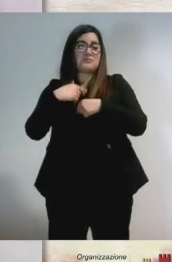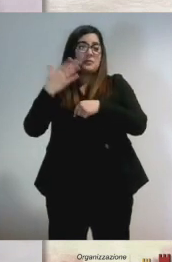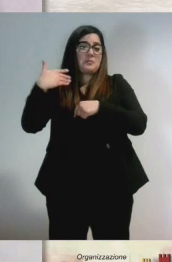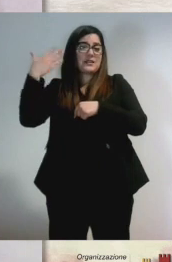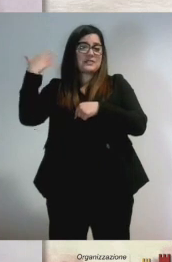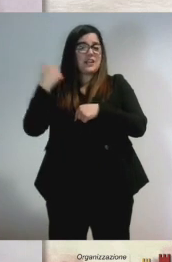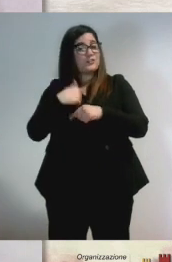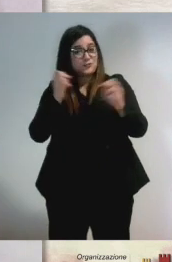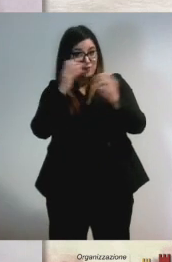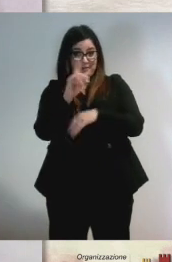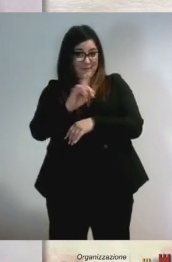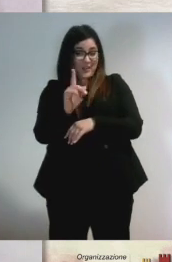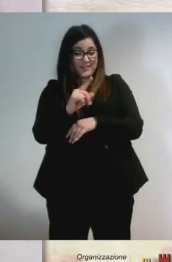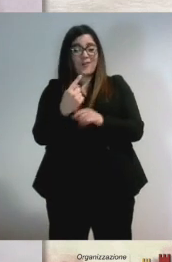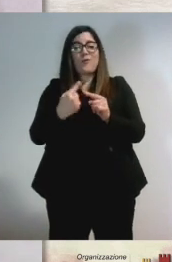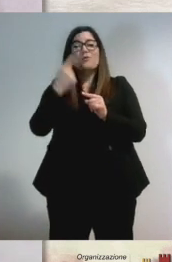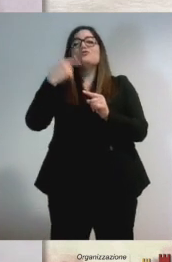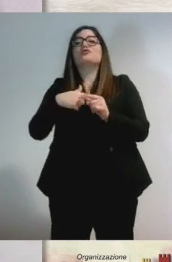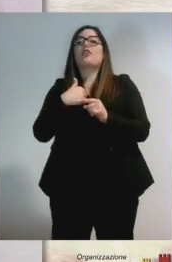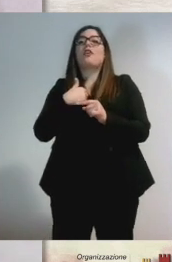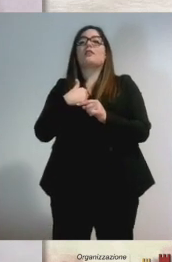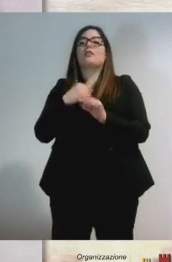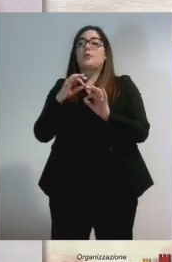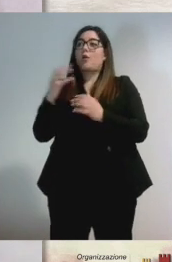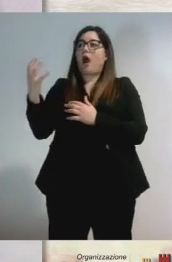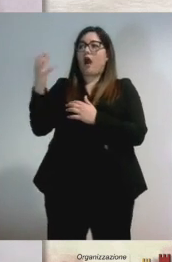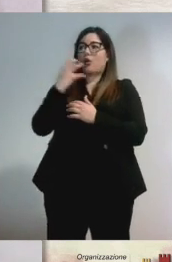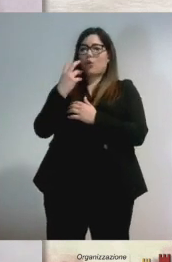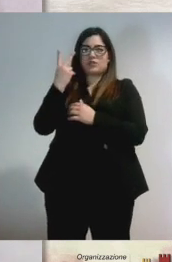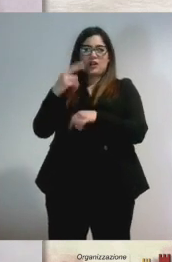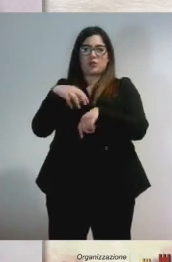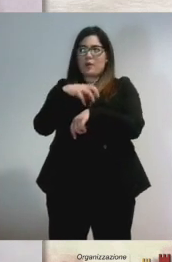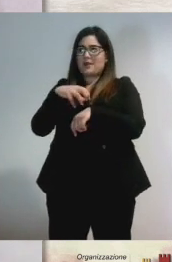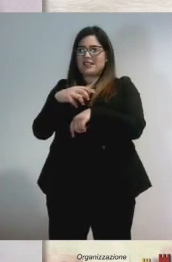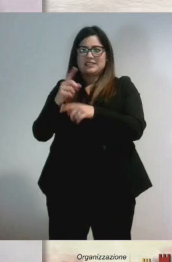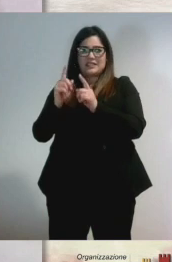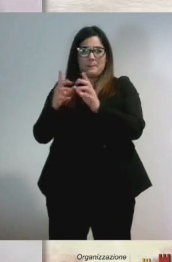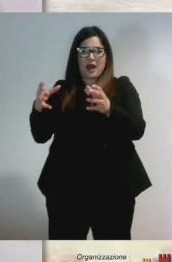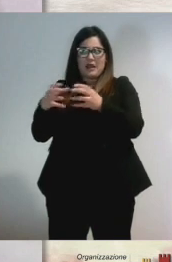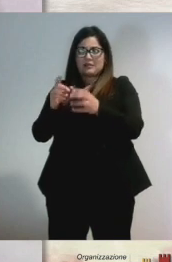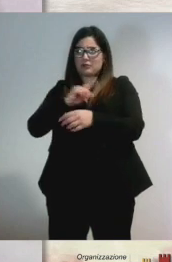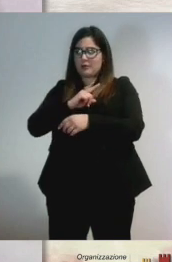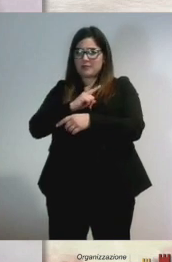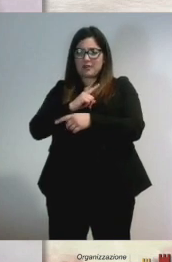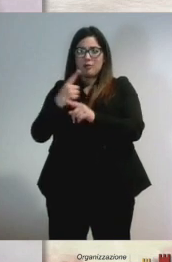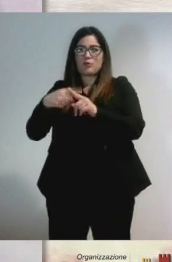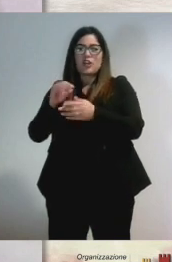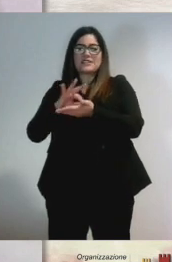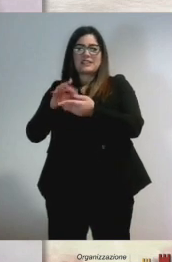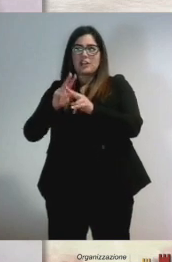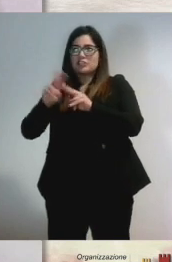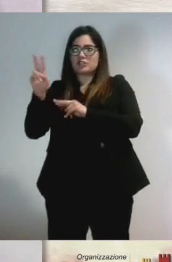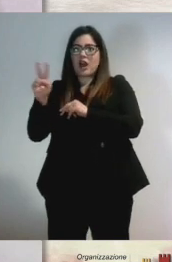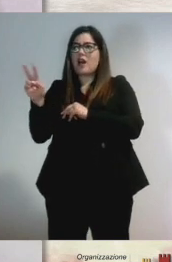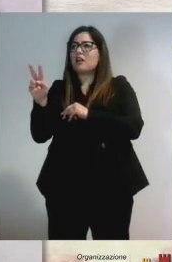dimentico un giorno di essere stato messo sotto accusa da due mini stri del mio partito e il segretario nazionale mi chiusero in una stanza e si